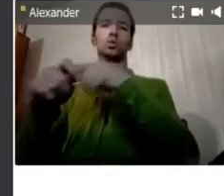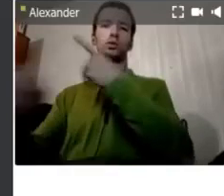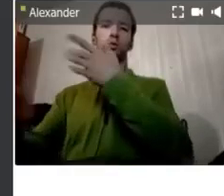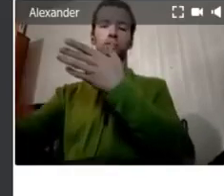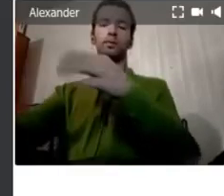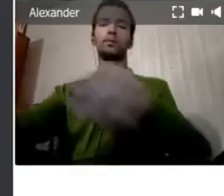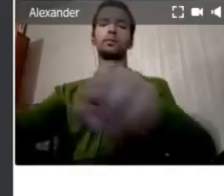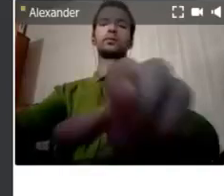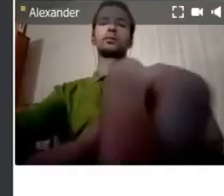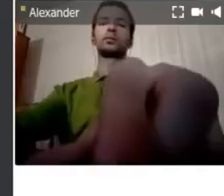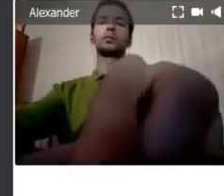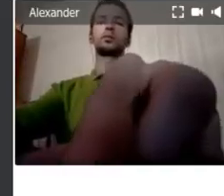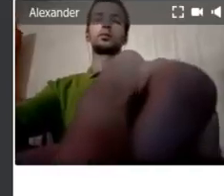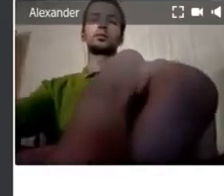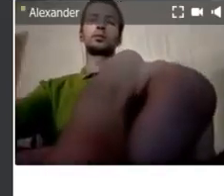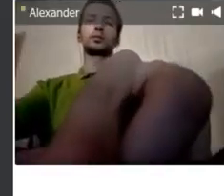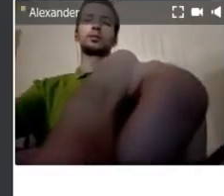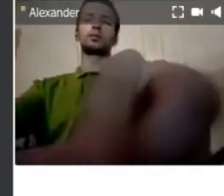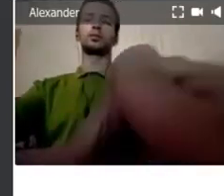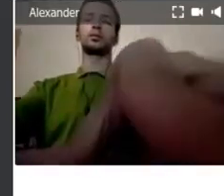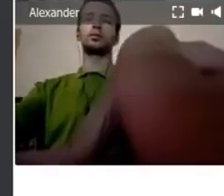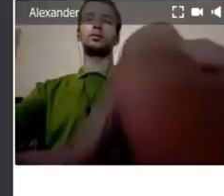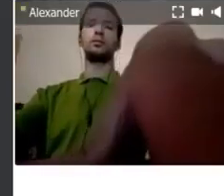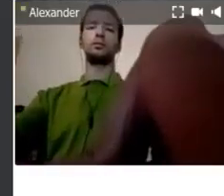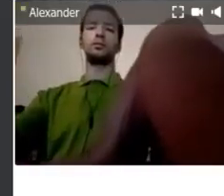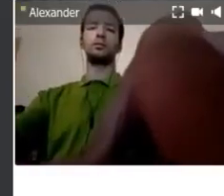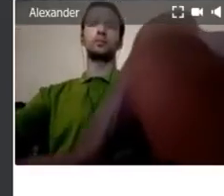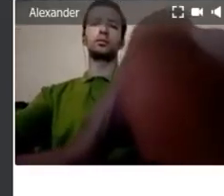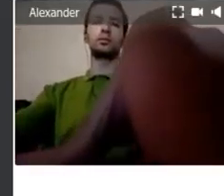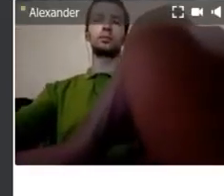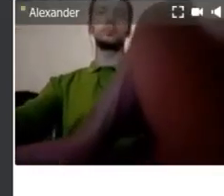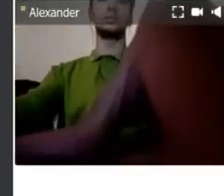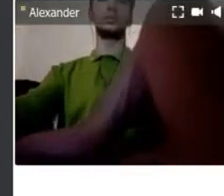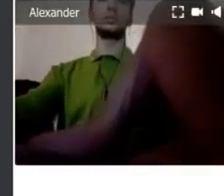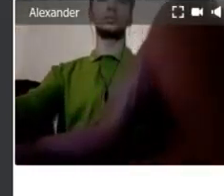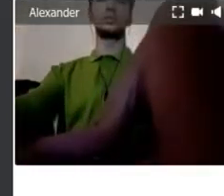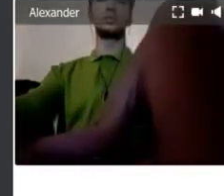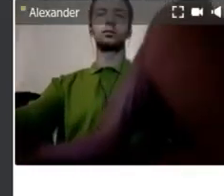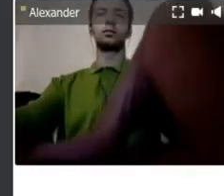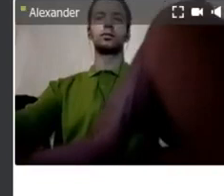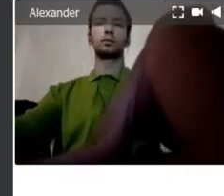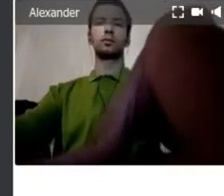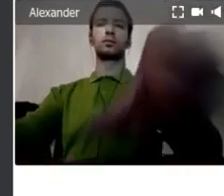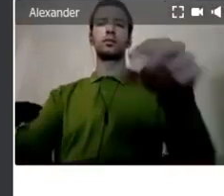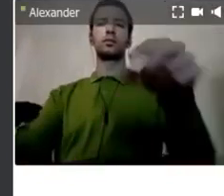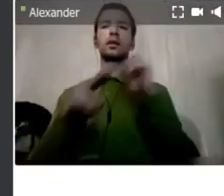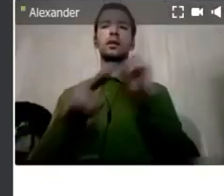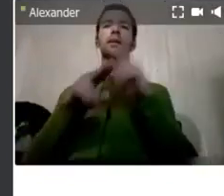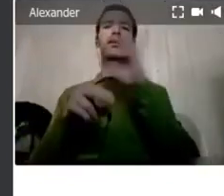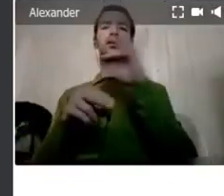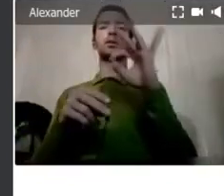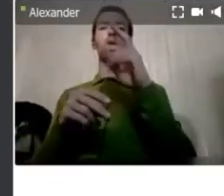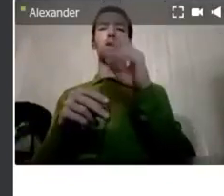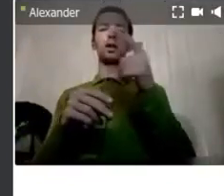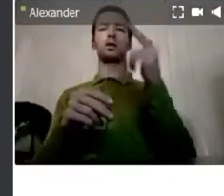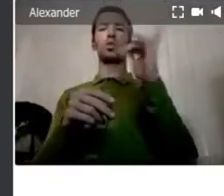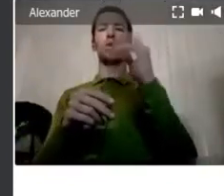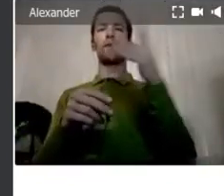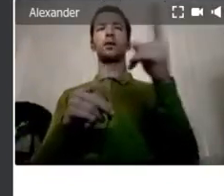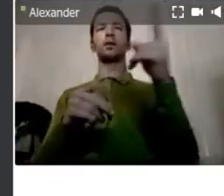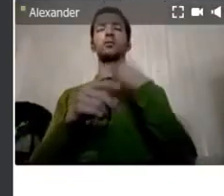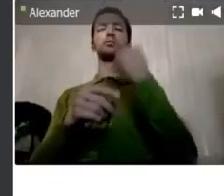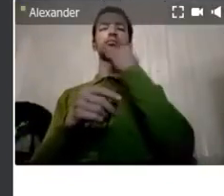все, кто меня знает, да, то есть я никогда не откажу человеку созвониться, там, встретиться, помочь, подсказать, какой-то